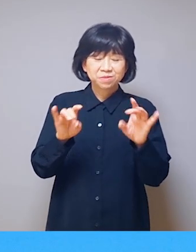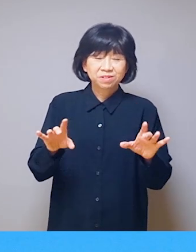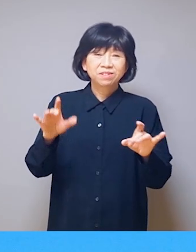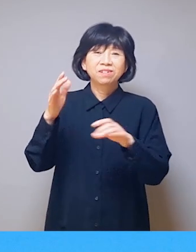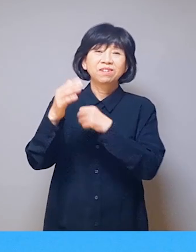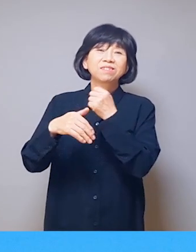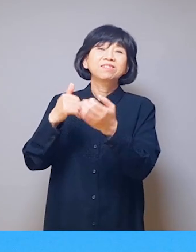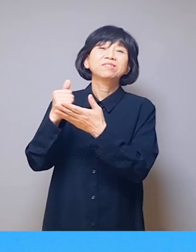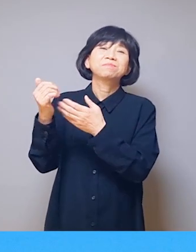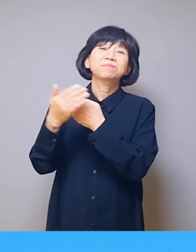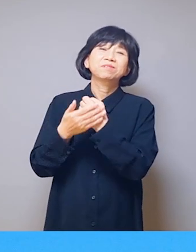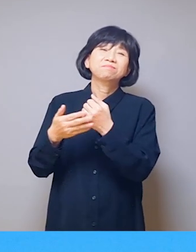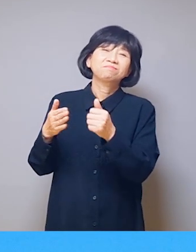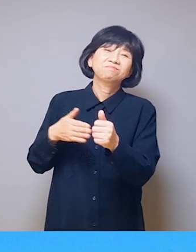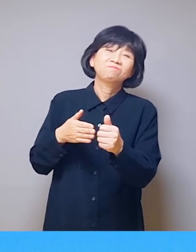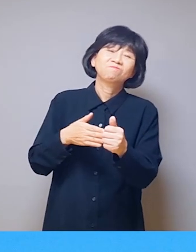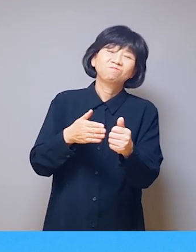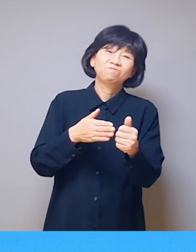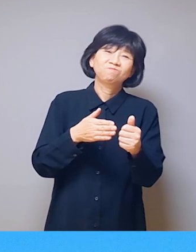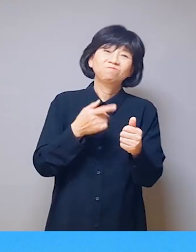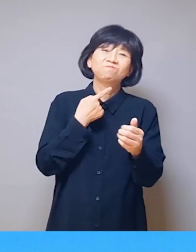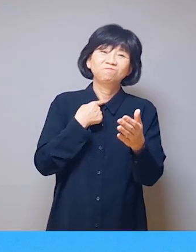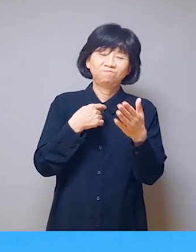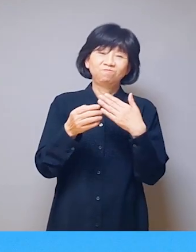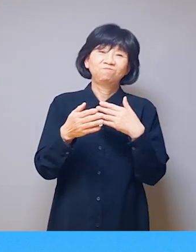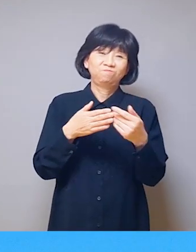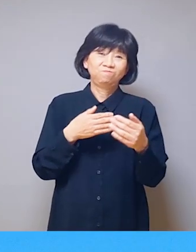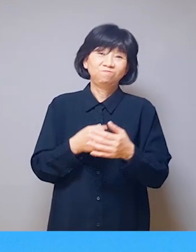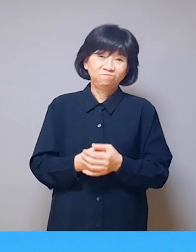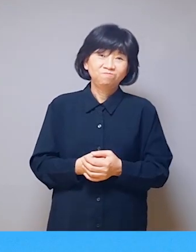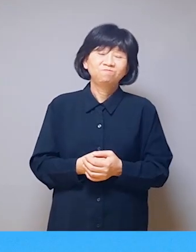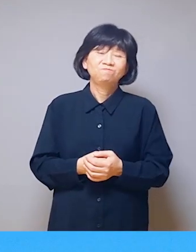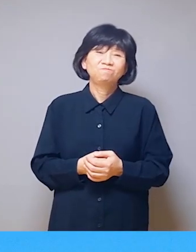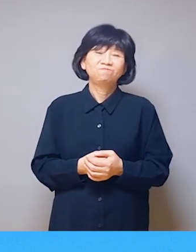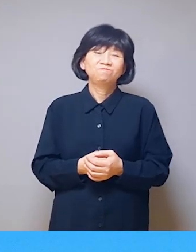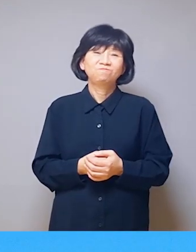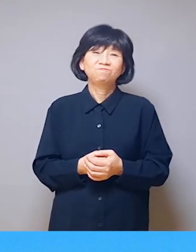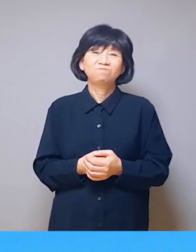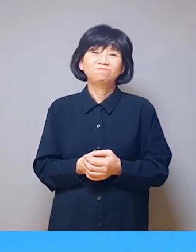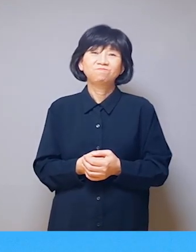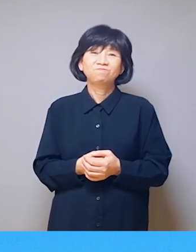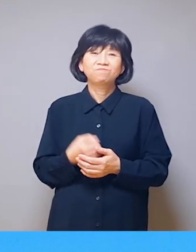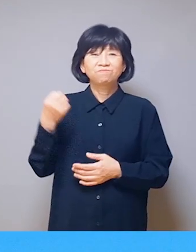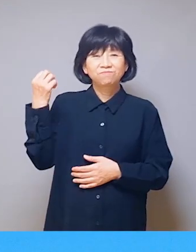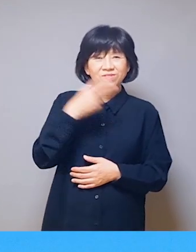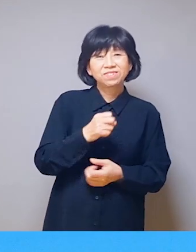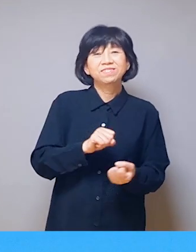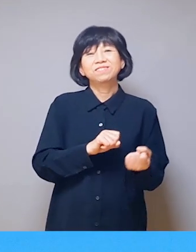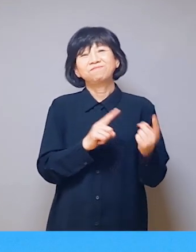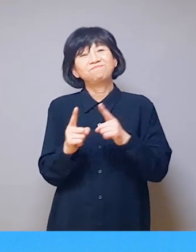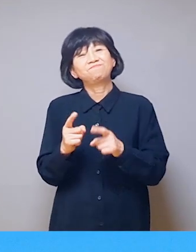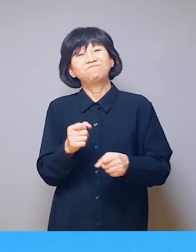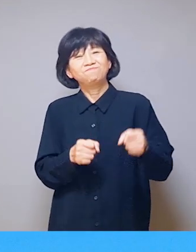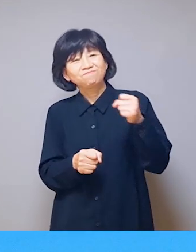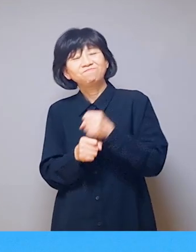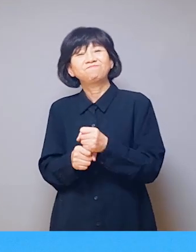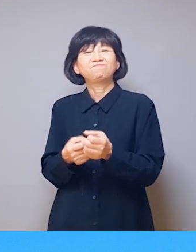손길? 하나님의 손길을 경험하는 줄 믿습니다. 그러면 다시 일어나는 거예요.